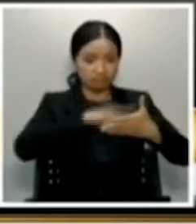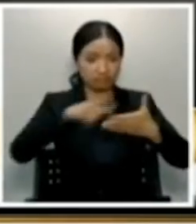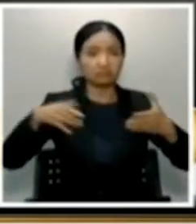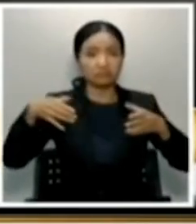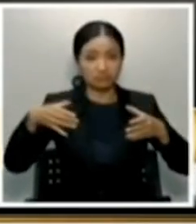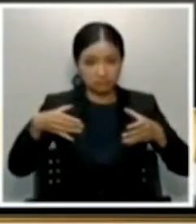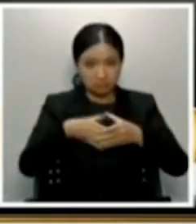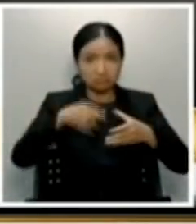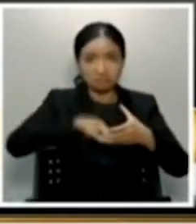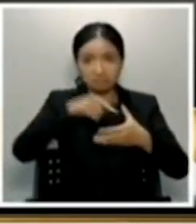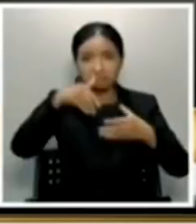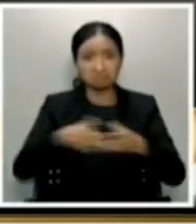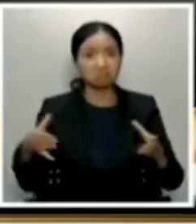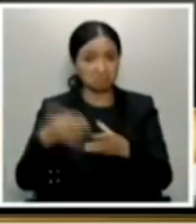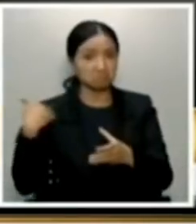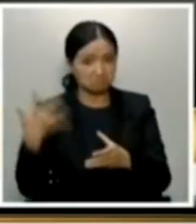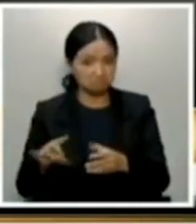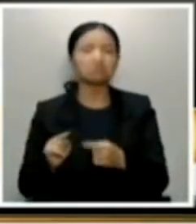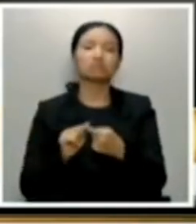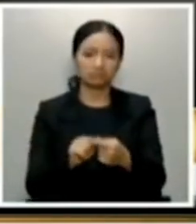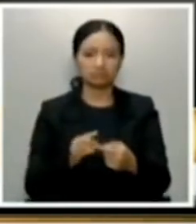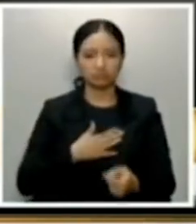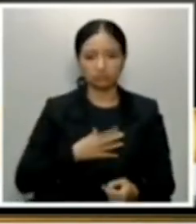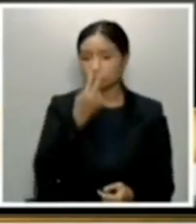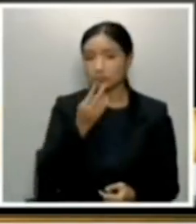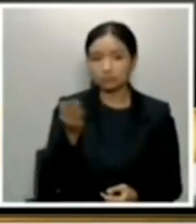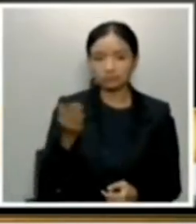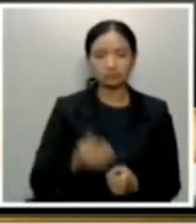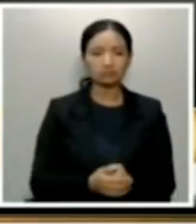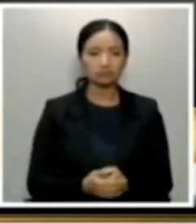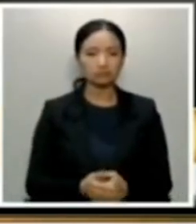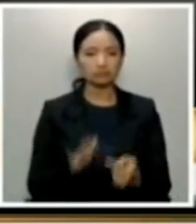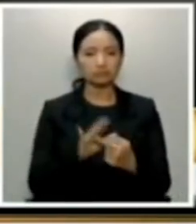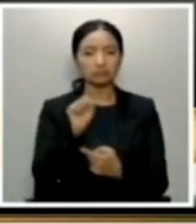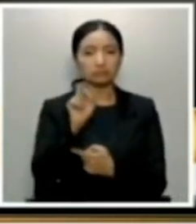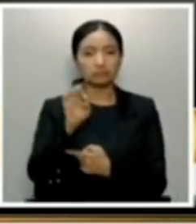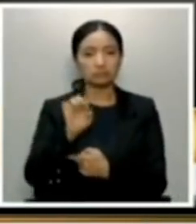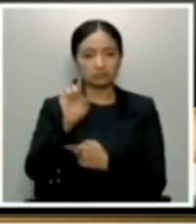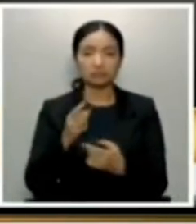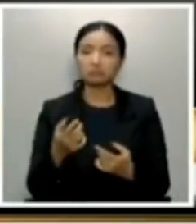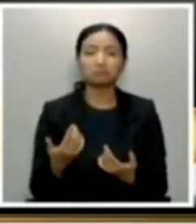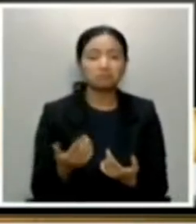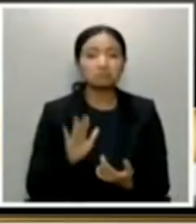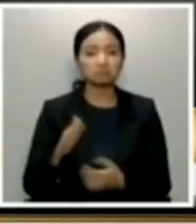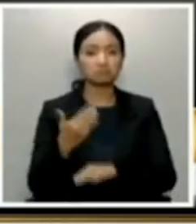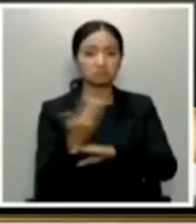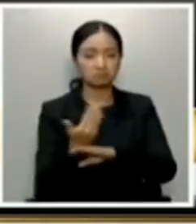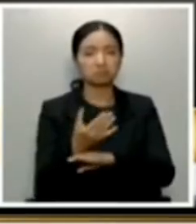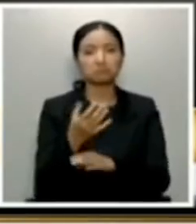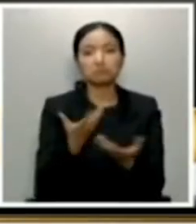แล้วท่านดูนิดนึงนะคะสถิติที่ฉันเอามาให้ดูว่าเสรีภาพสื่อของประเทศไทยในปีนี้นะคะ